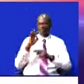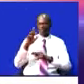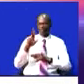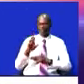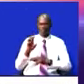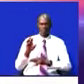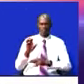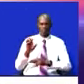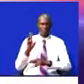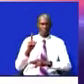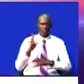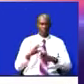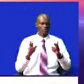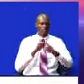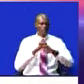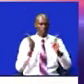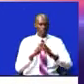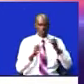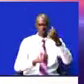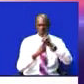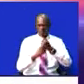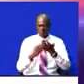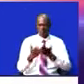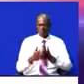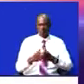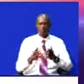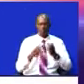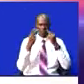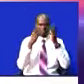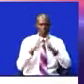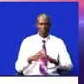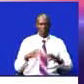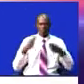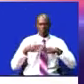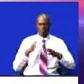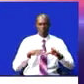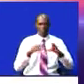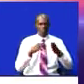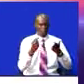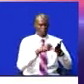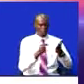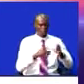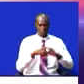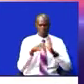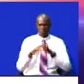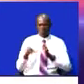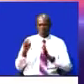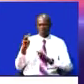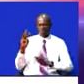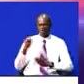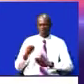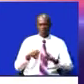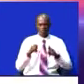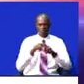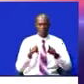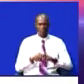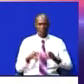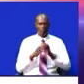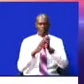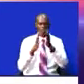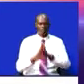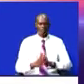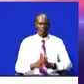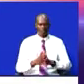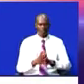Odumo, oyango ni oikore mar chiwo sir makende e neno ni oganda ondikore e duond burano ero mar ODM. Jotelo e duond burano